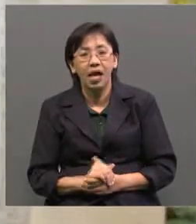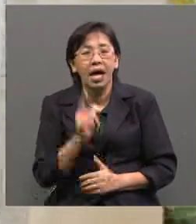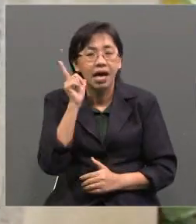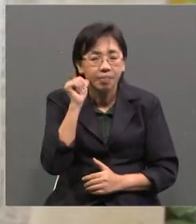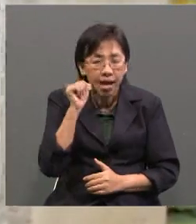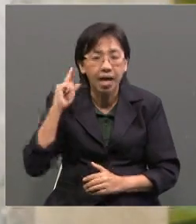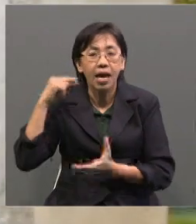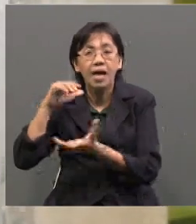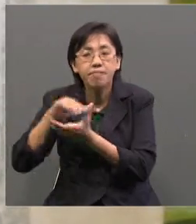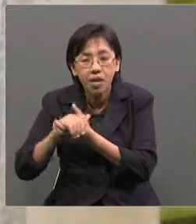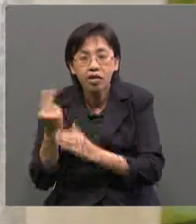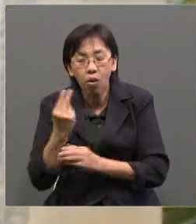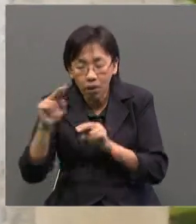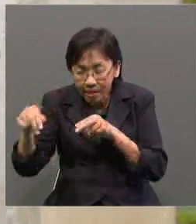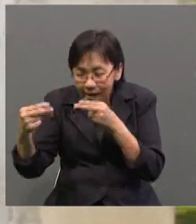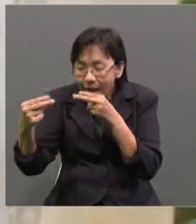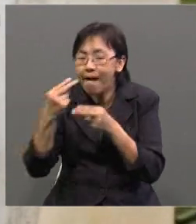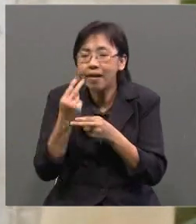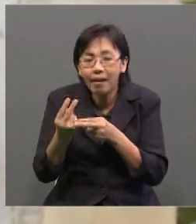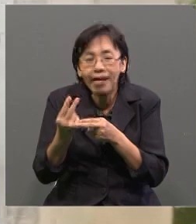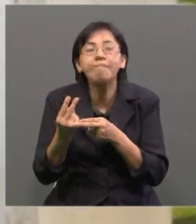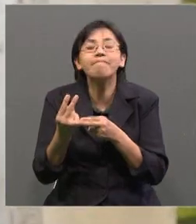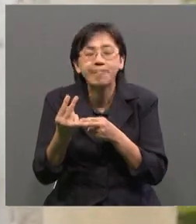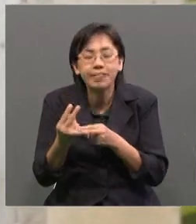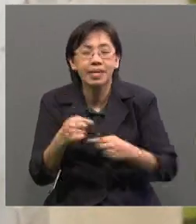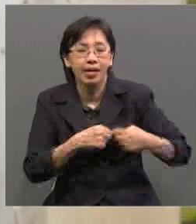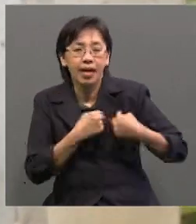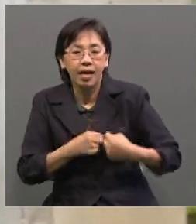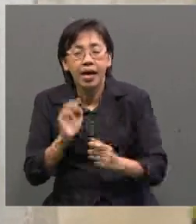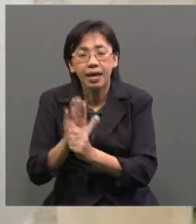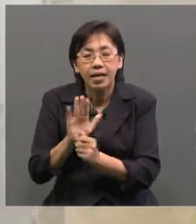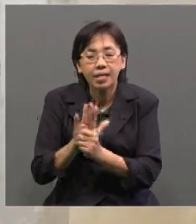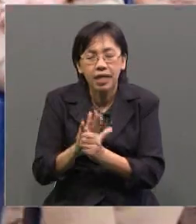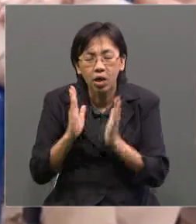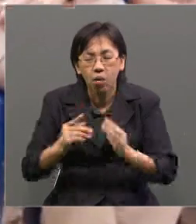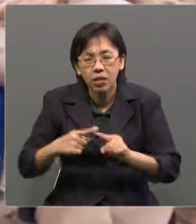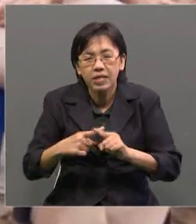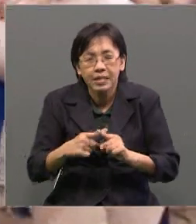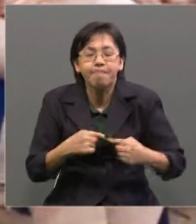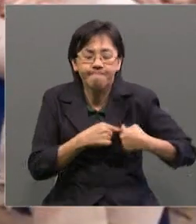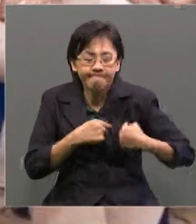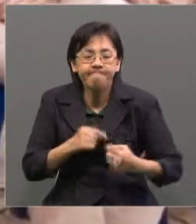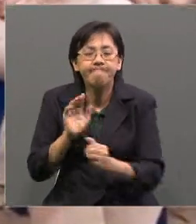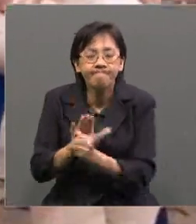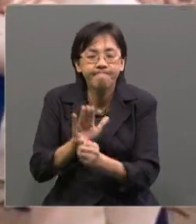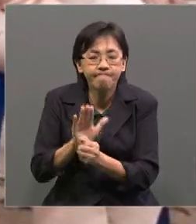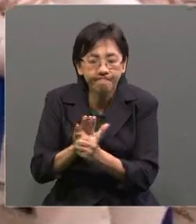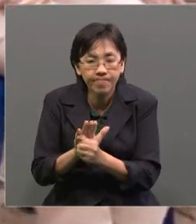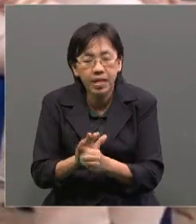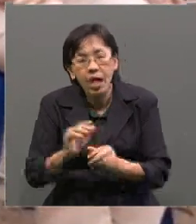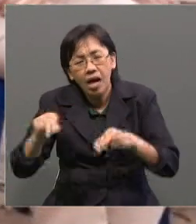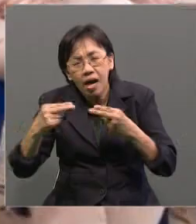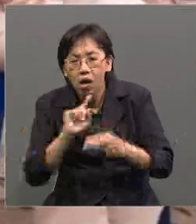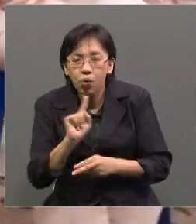ณแม่ภรรยาได้เห็นหน้าเห็นตาไปพร้อมๆกันแล้วก็ให้กำลังใจคุณสมมาที่บาดเจ็บอยู่ด้วยนะครับลองฟังเสียงบางช่วงบางต